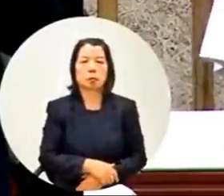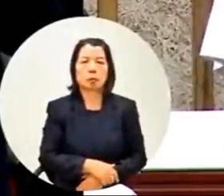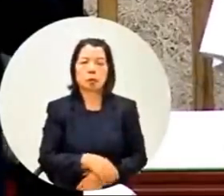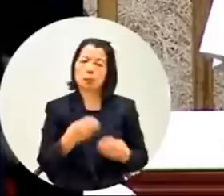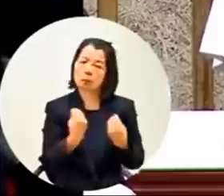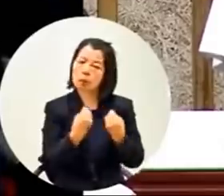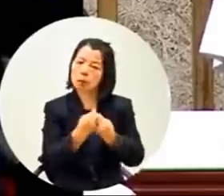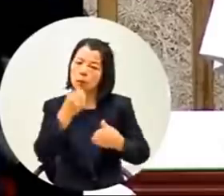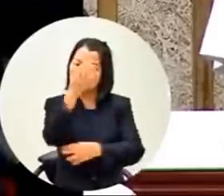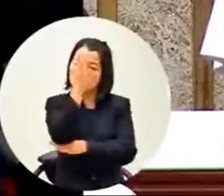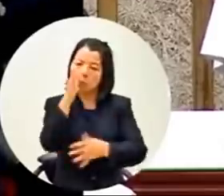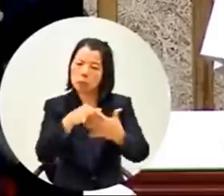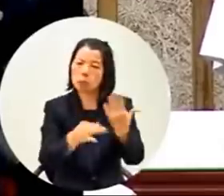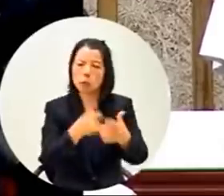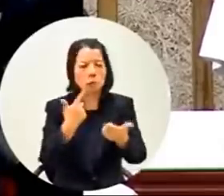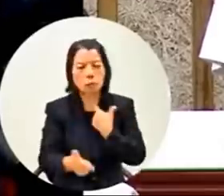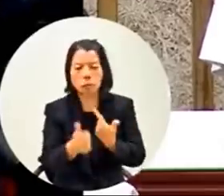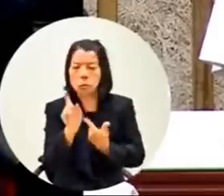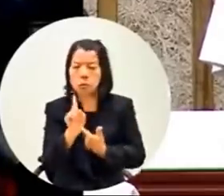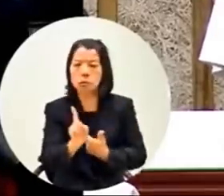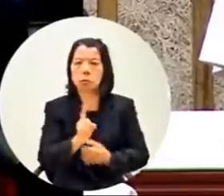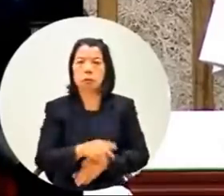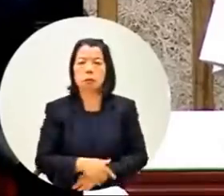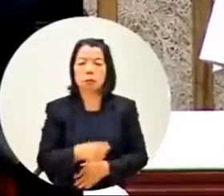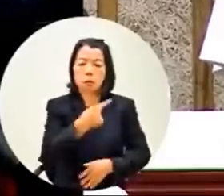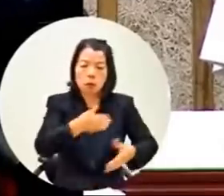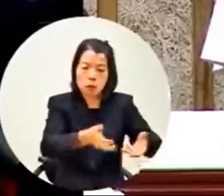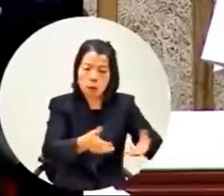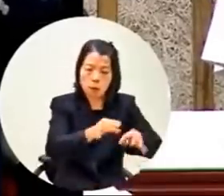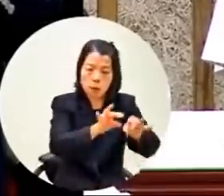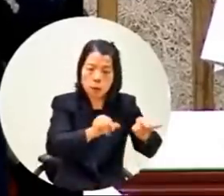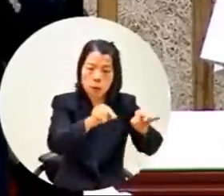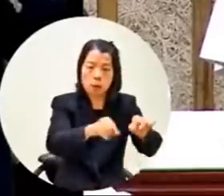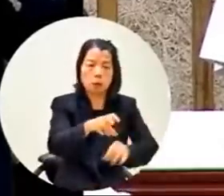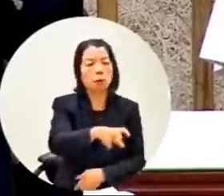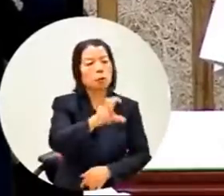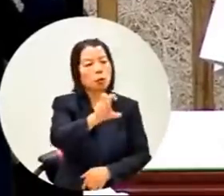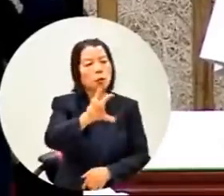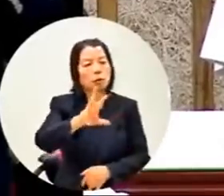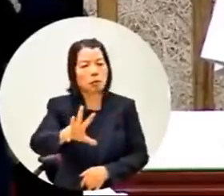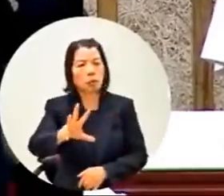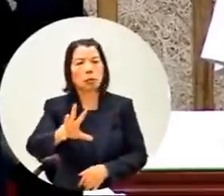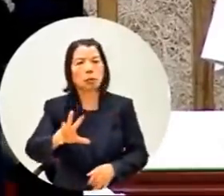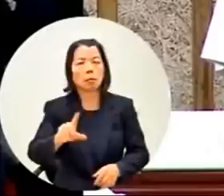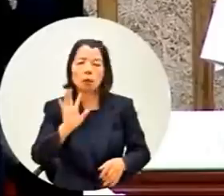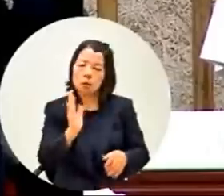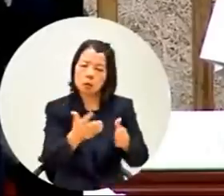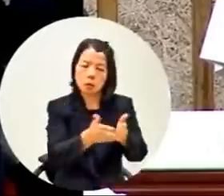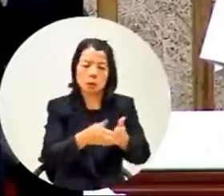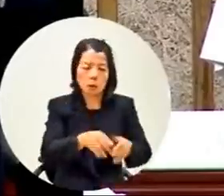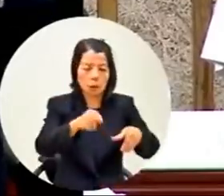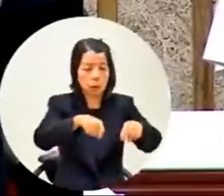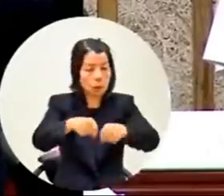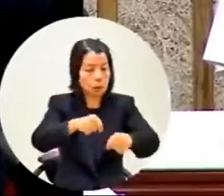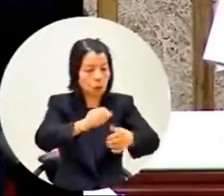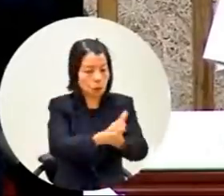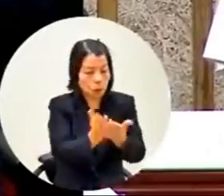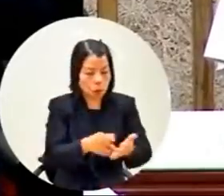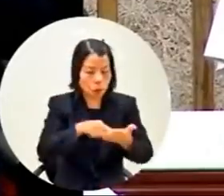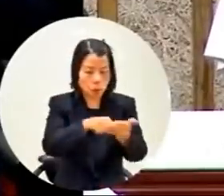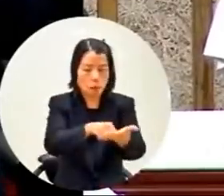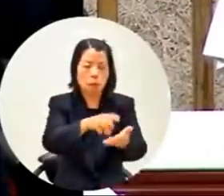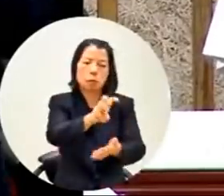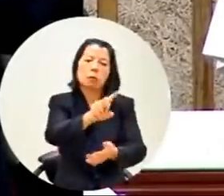政策不需求？ 因为没有符合， 他开发的面积达到78，但是他所送的计划是只有32公